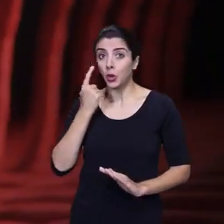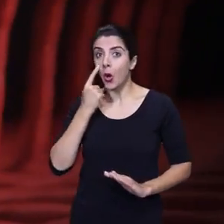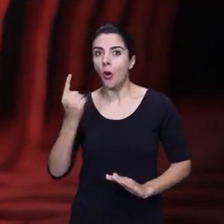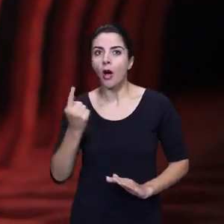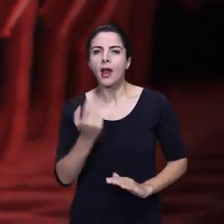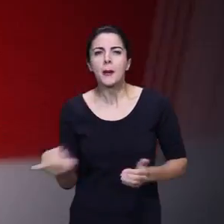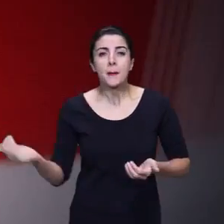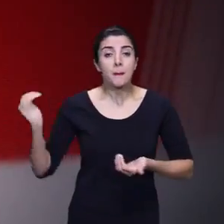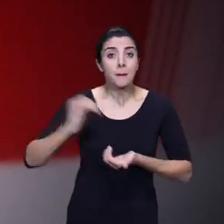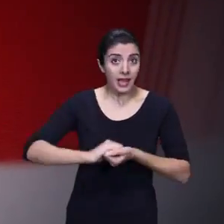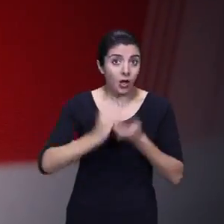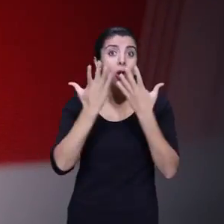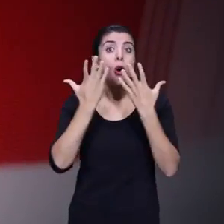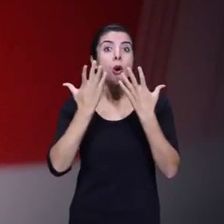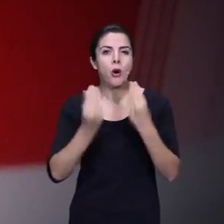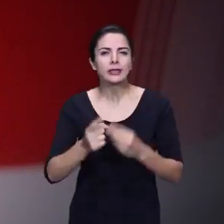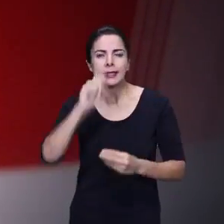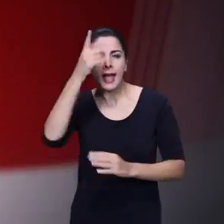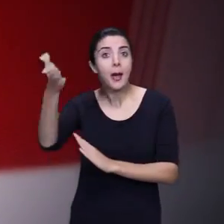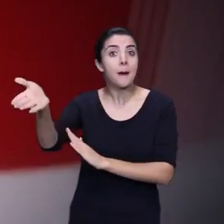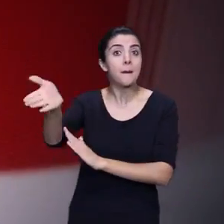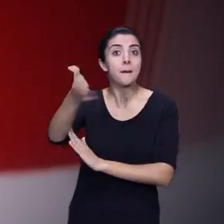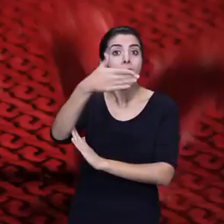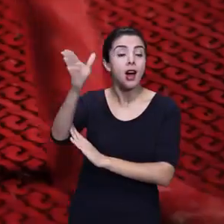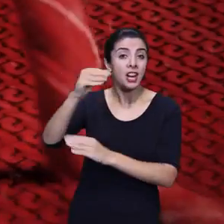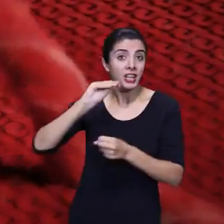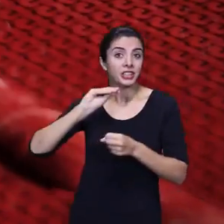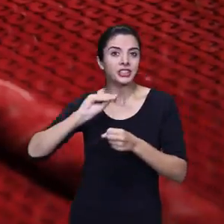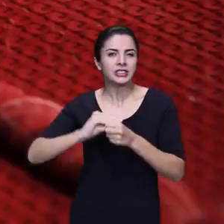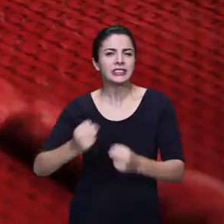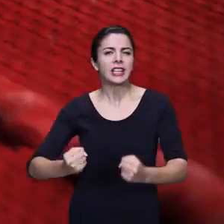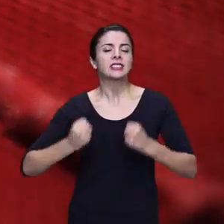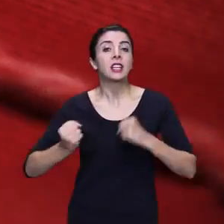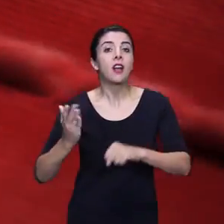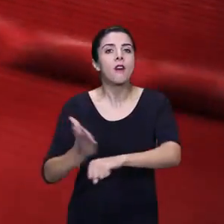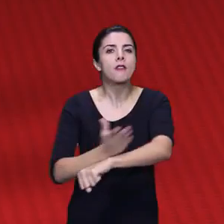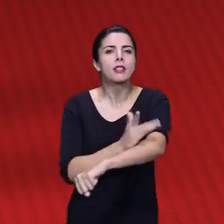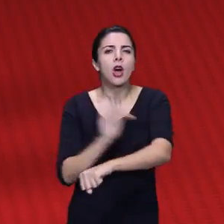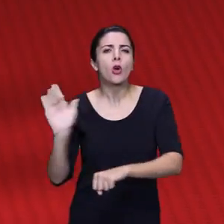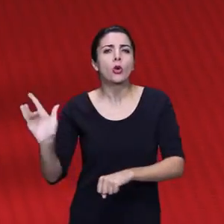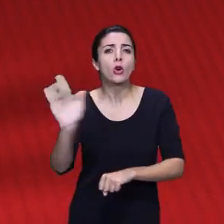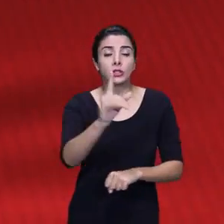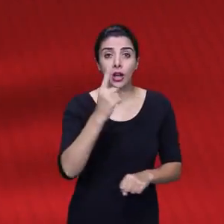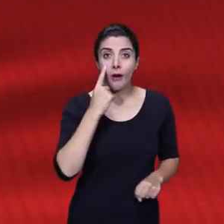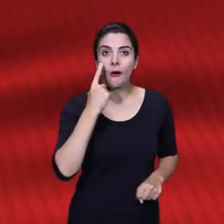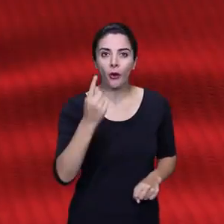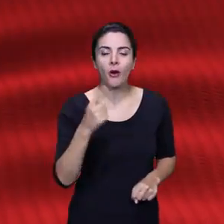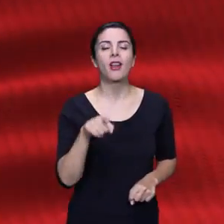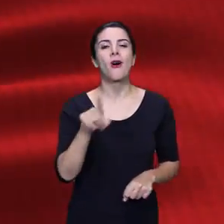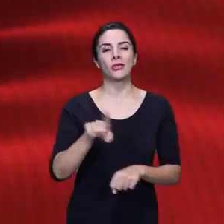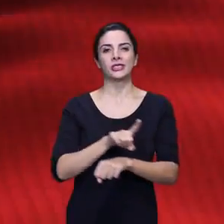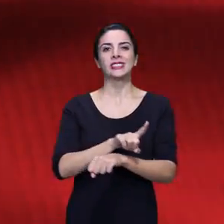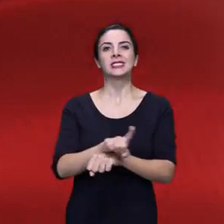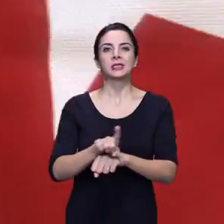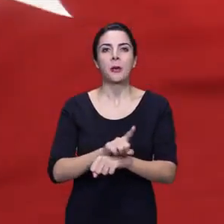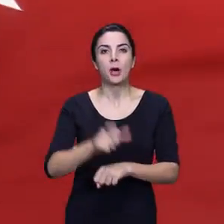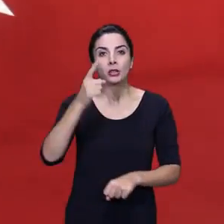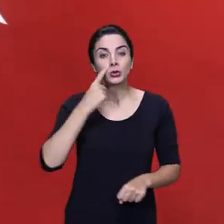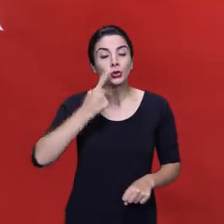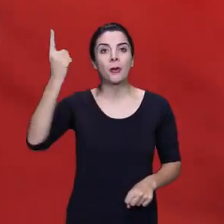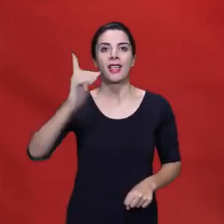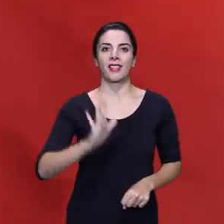geçmişinde, birlik olmak varsa tek bayrak altında sımsıkı vatanın her köşesinde, işte